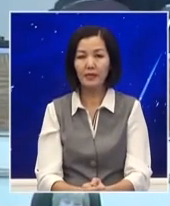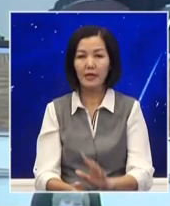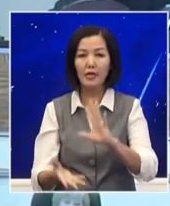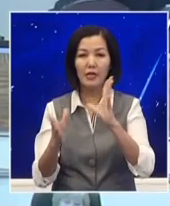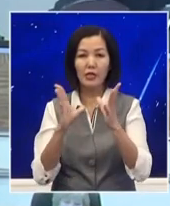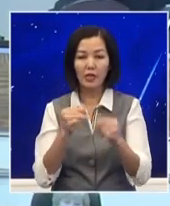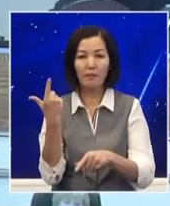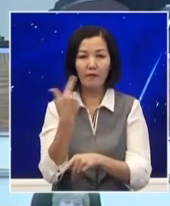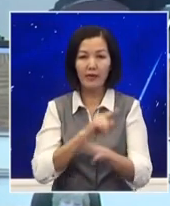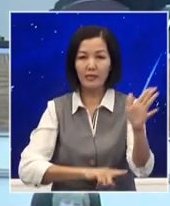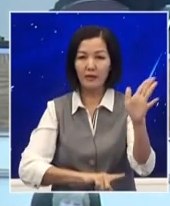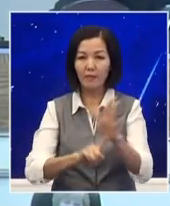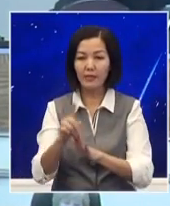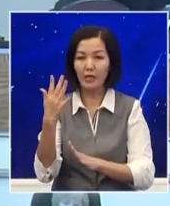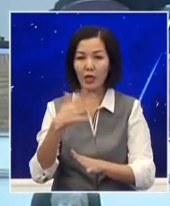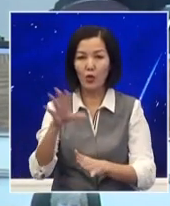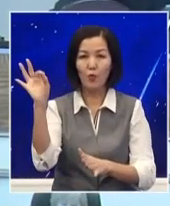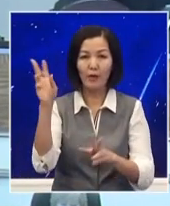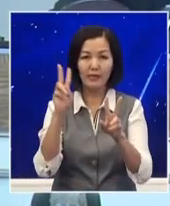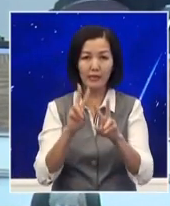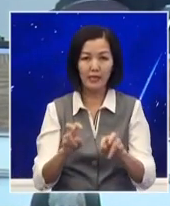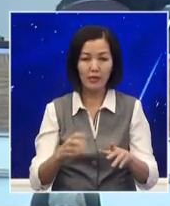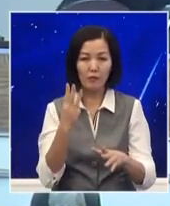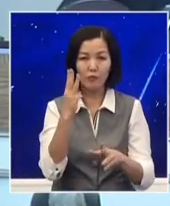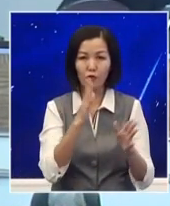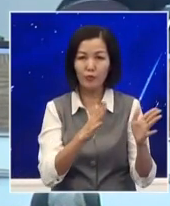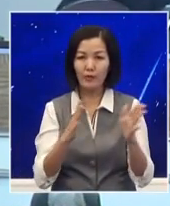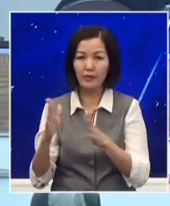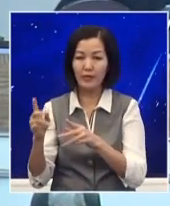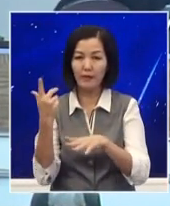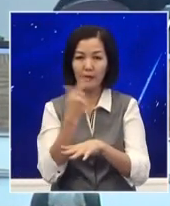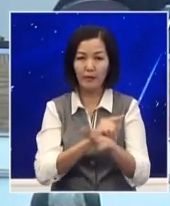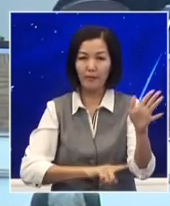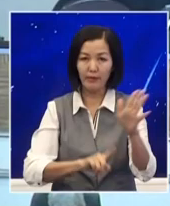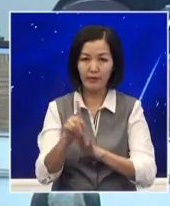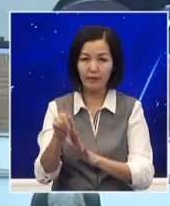Жаппай қабылдауды біз вакцинаның 50% тексеріліп, үш фазадан өткен соң еге бастаймыз.